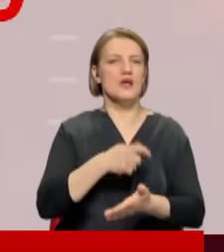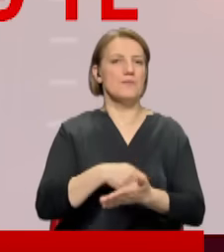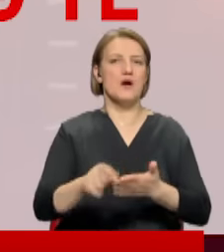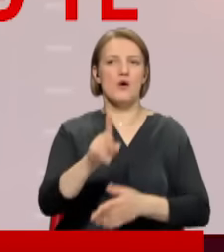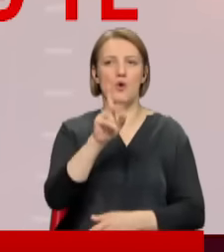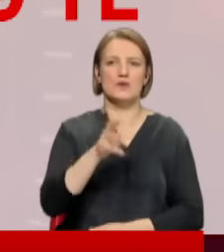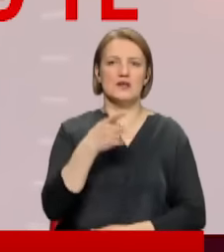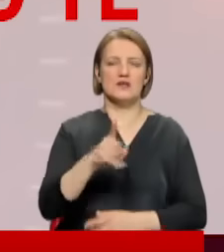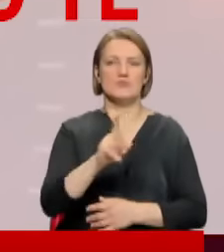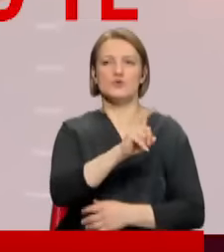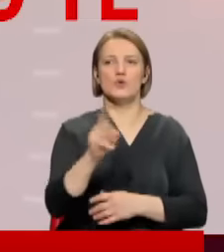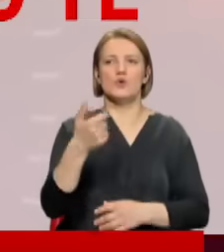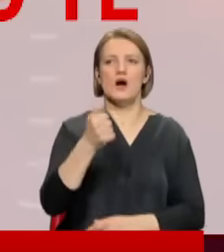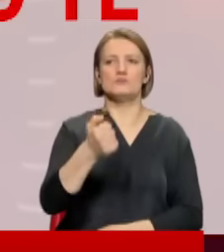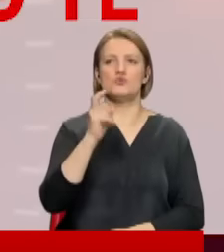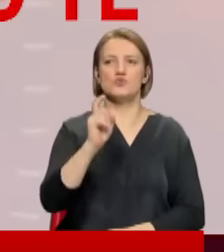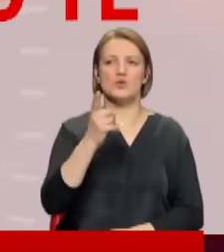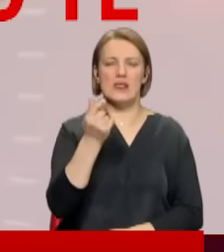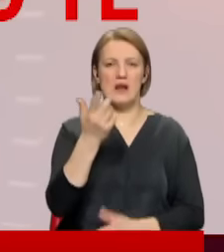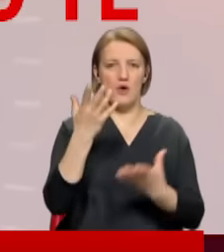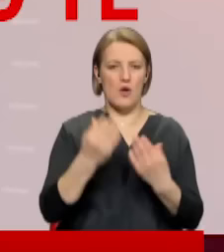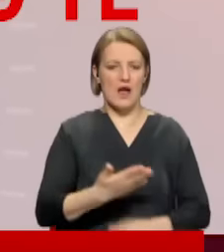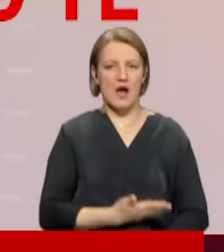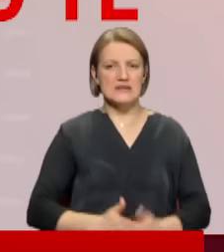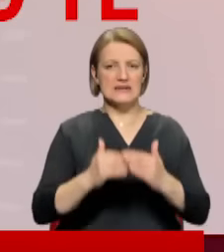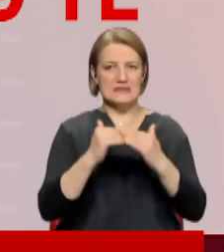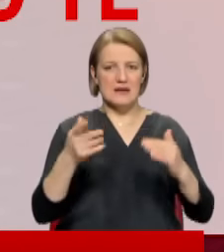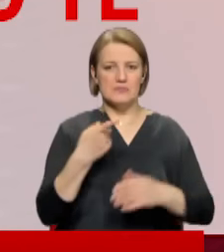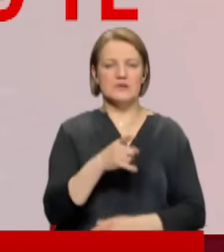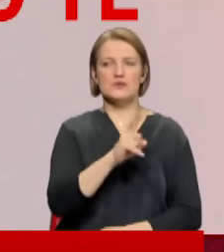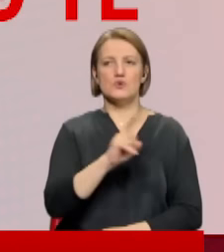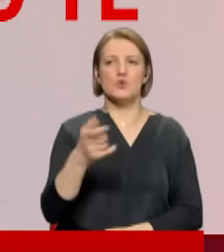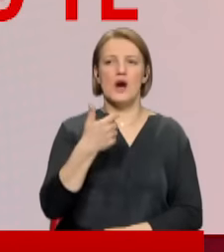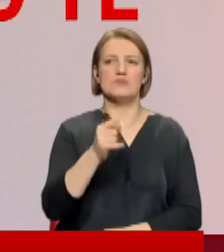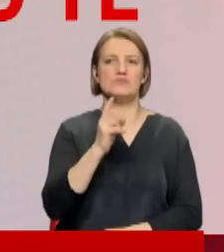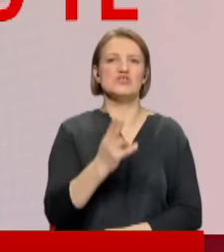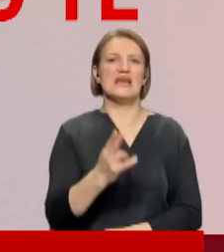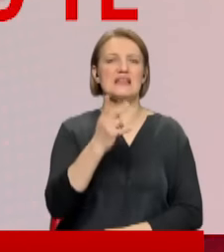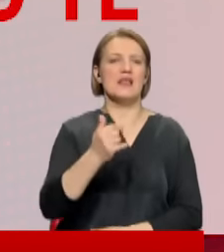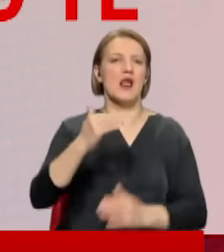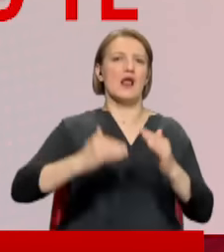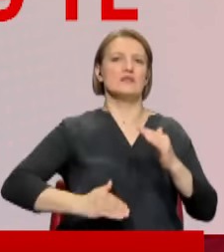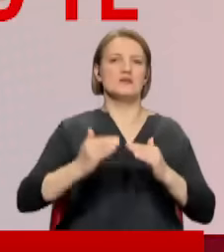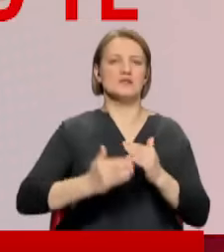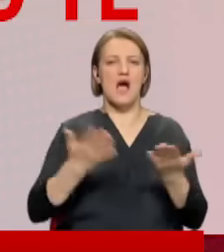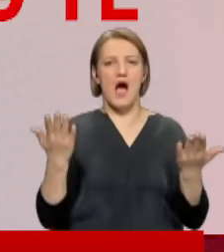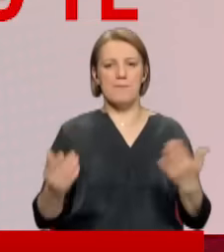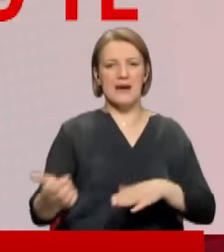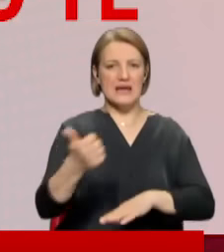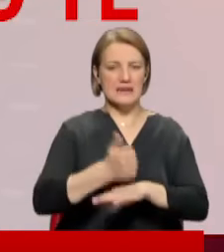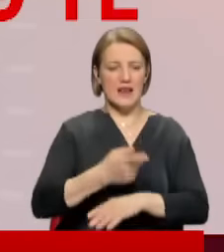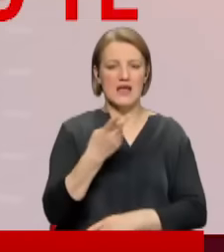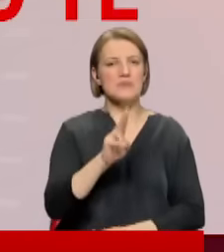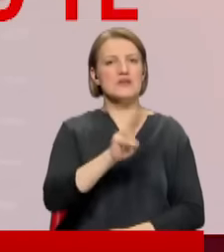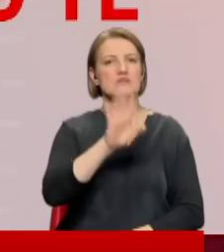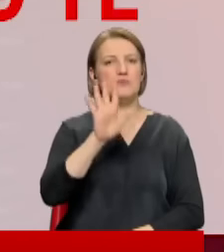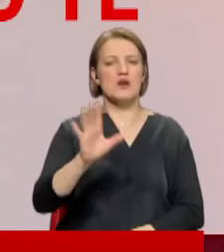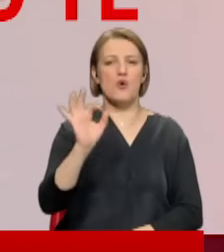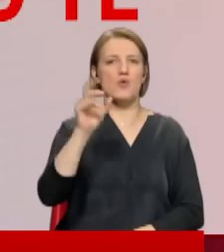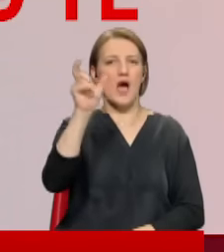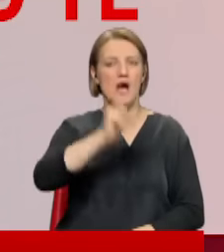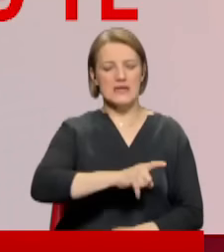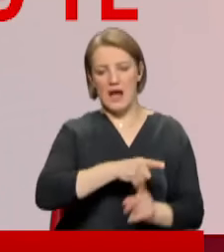ücret 18.969 lira olan açlık sınırının 1.967 lira altında. Ama iktidar 2025